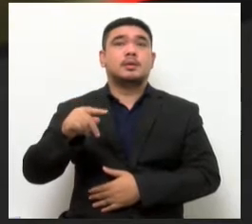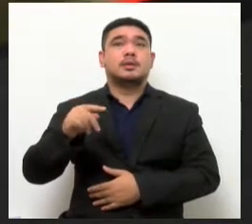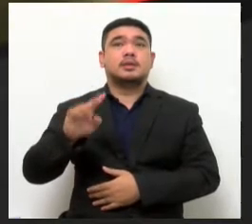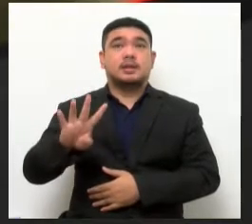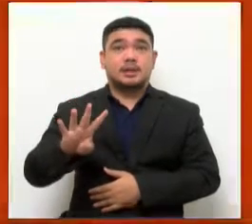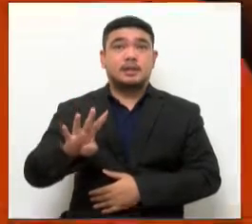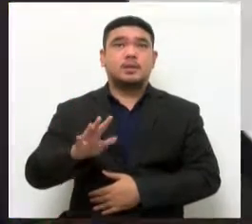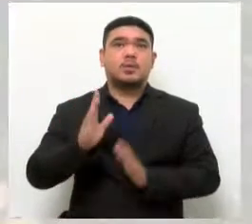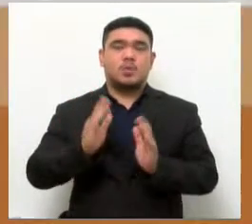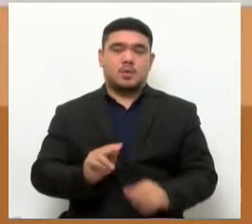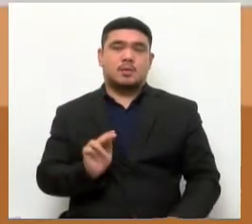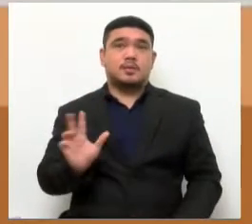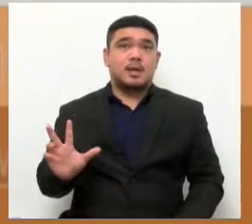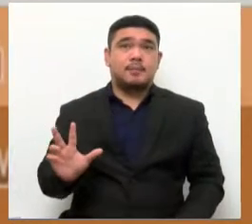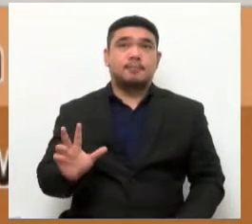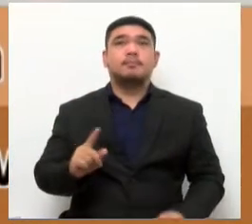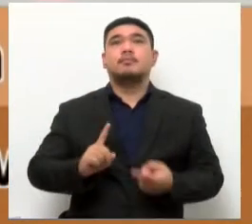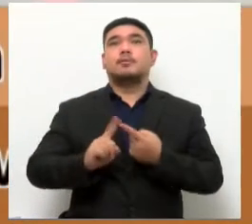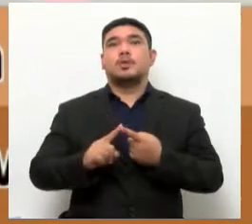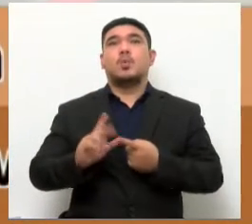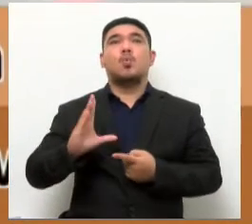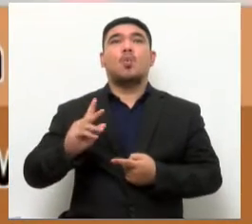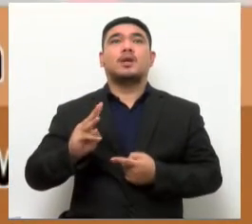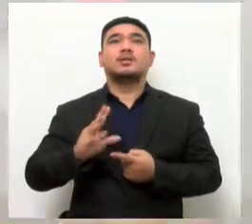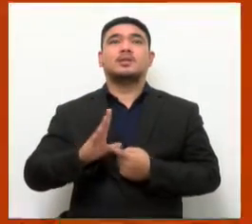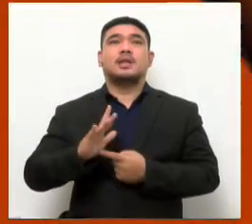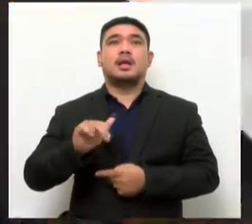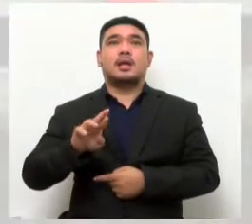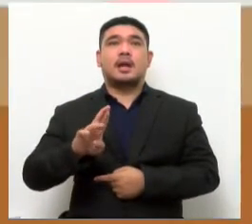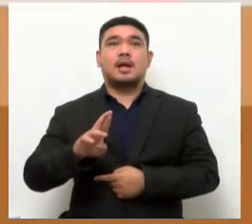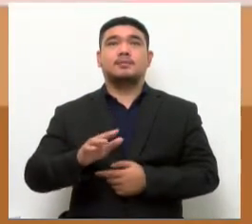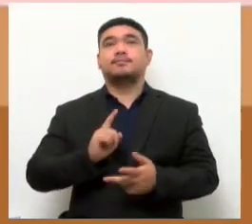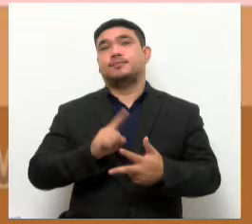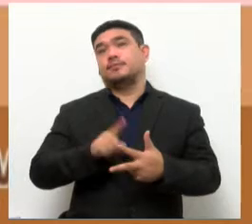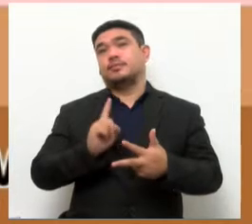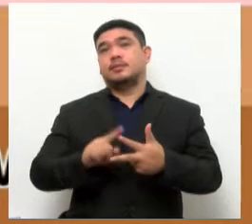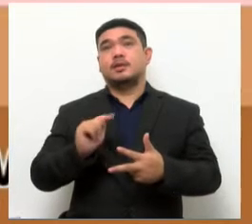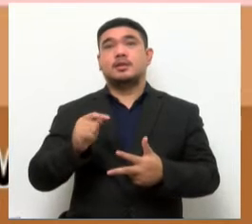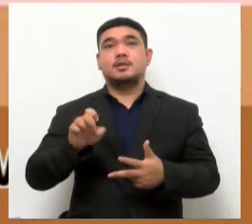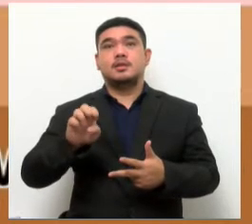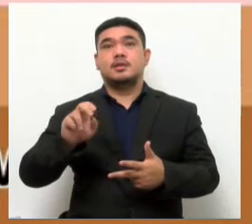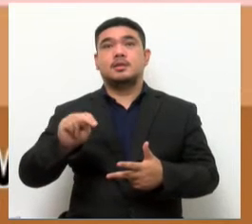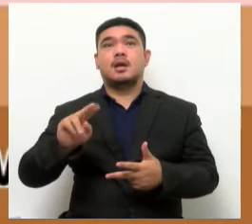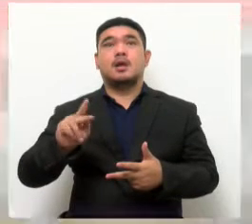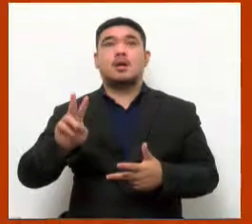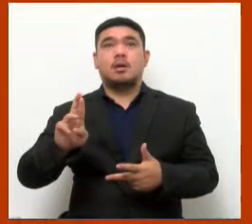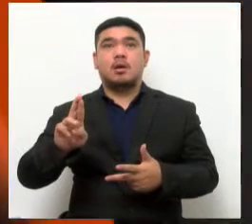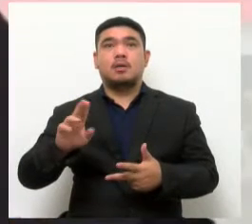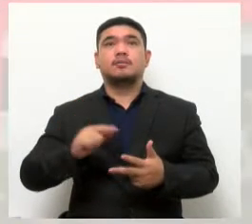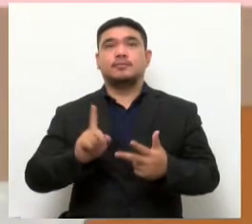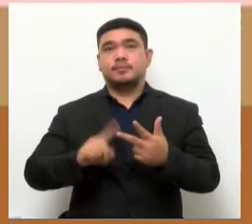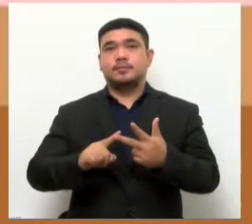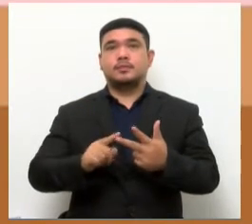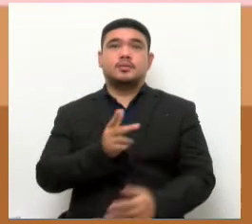ต4จำนวน3ท่าน1นายวัชระนรินทร์นอก2นายธินกรชาทองและ3